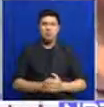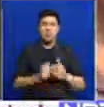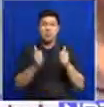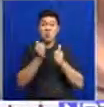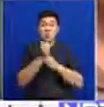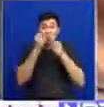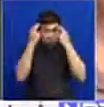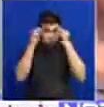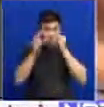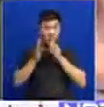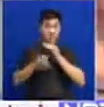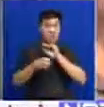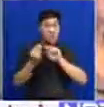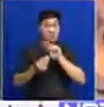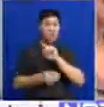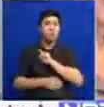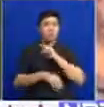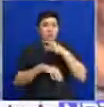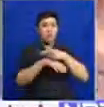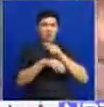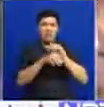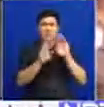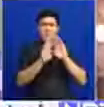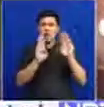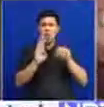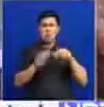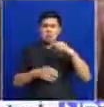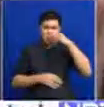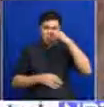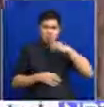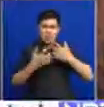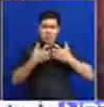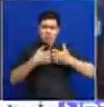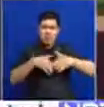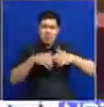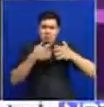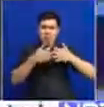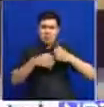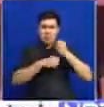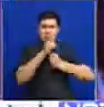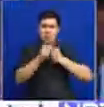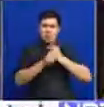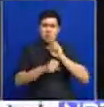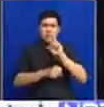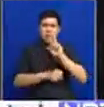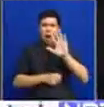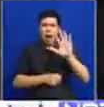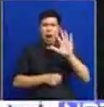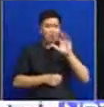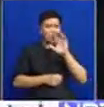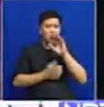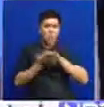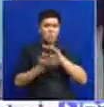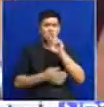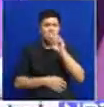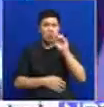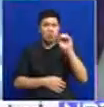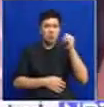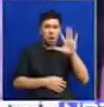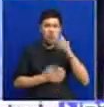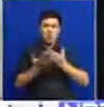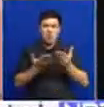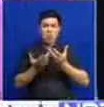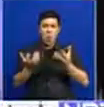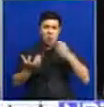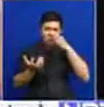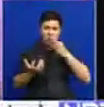มนตรีด้านเศรษฐกิจได้เป็นประธานเปิดงาน Thailand Industry Expo 2015มหกรรมซื้อของไทยใช้ของดี